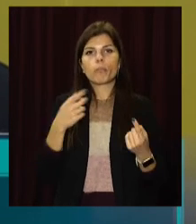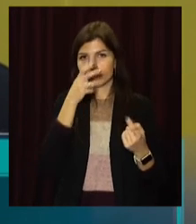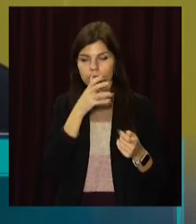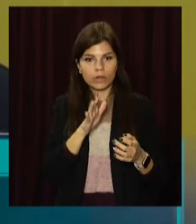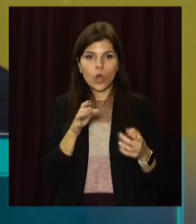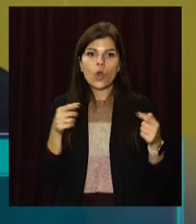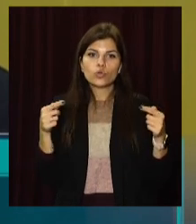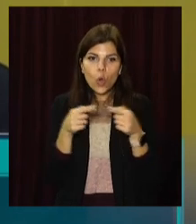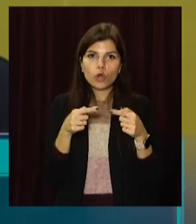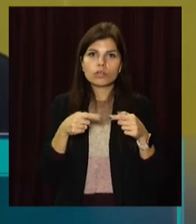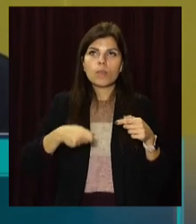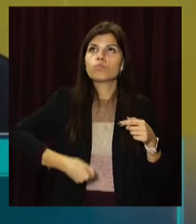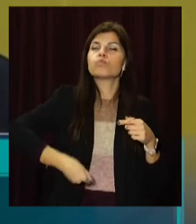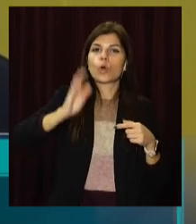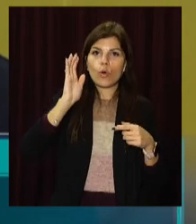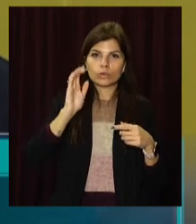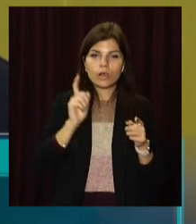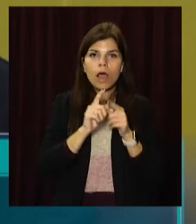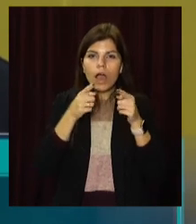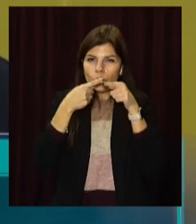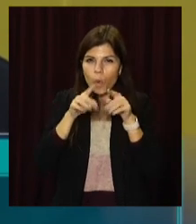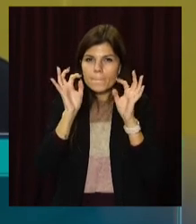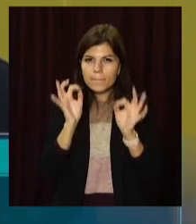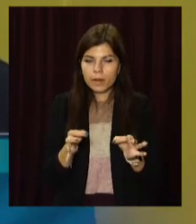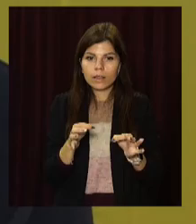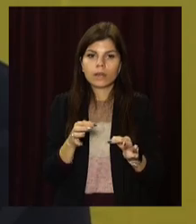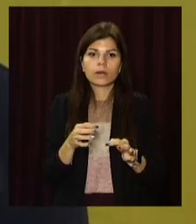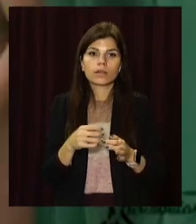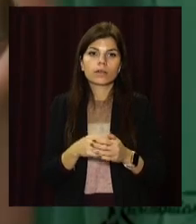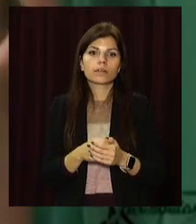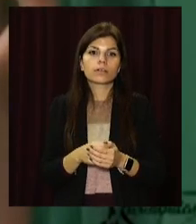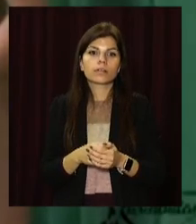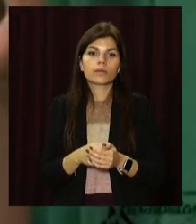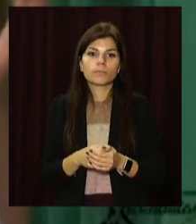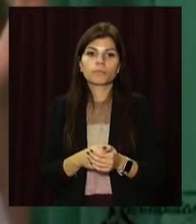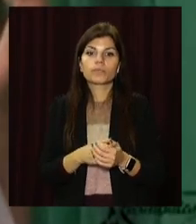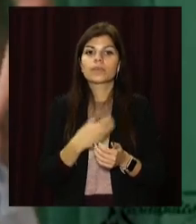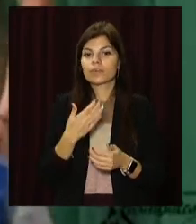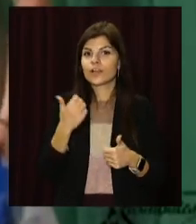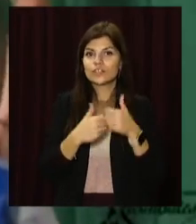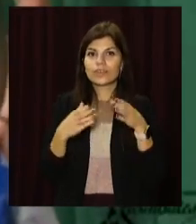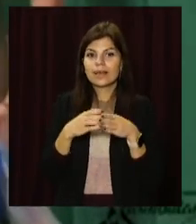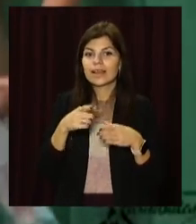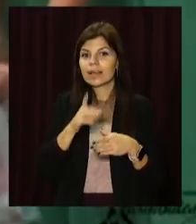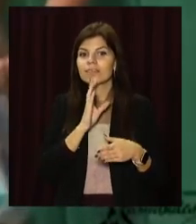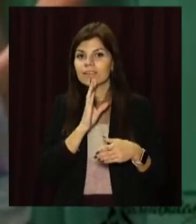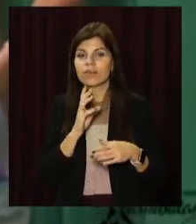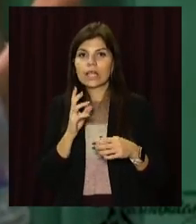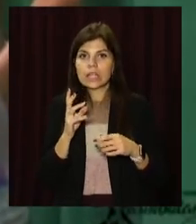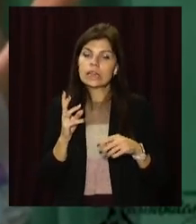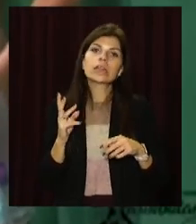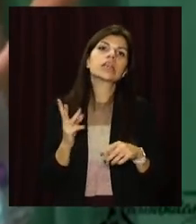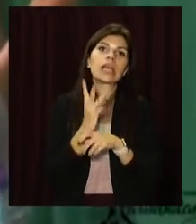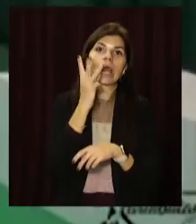точні броски. І в обручі ціняться перекати. На турнірі у Дніпрі Емілія тричі піднімалась на